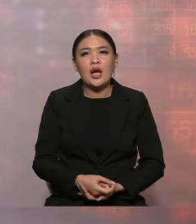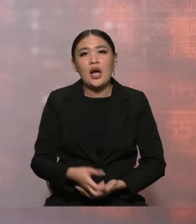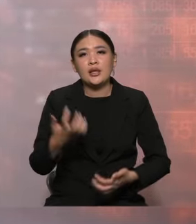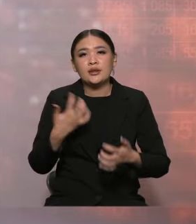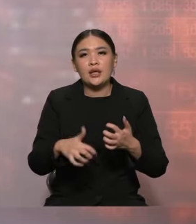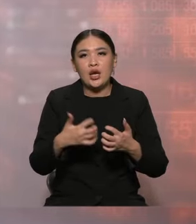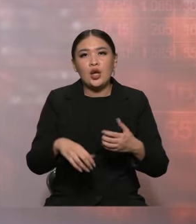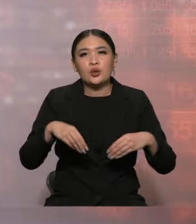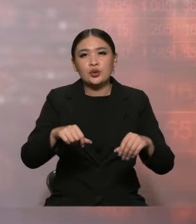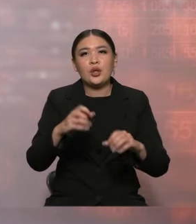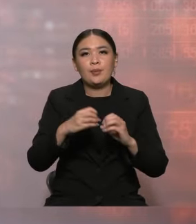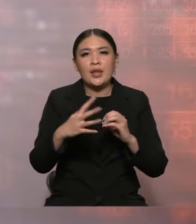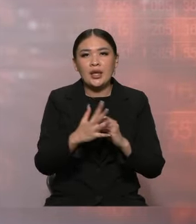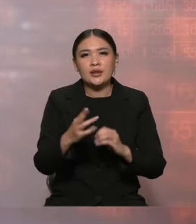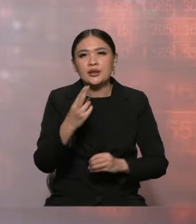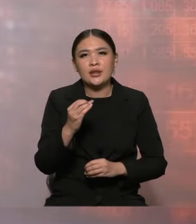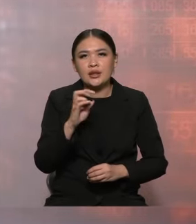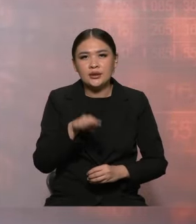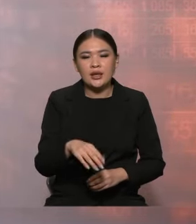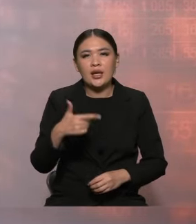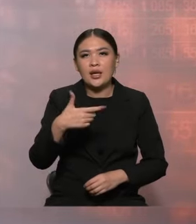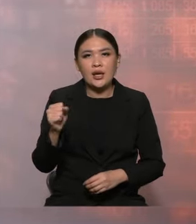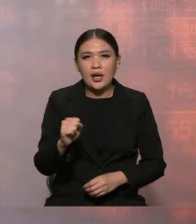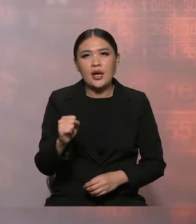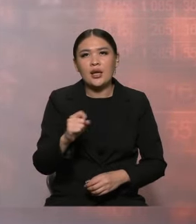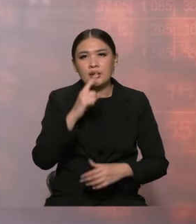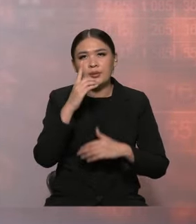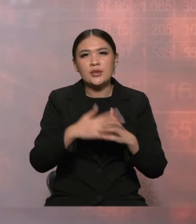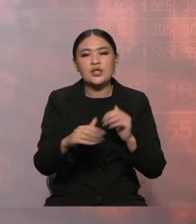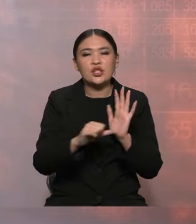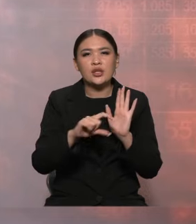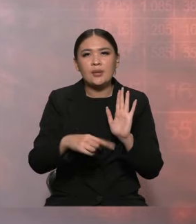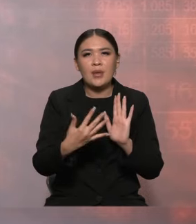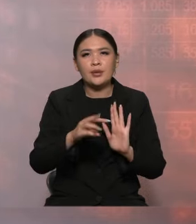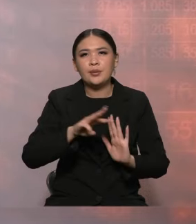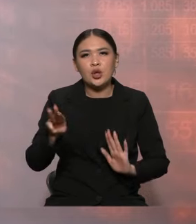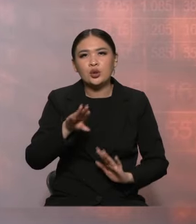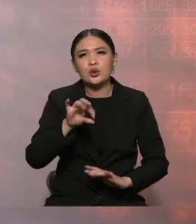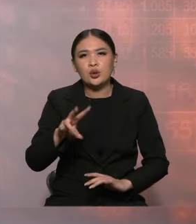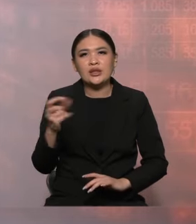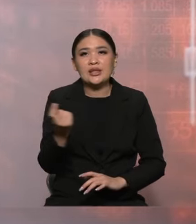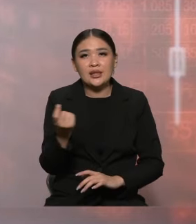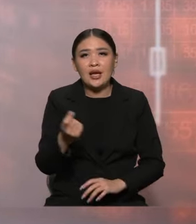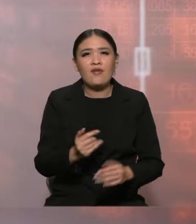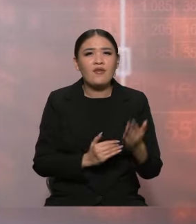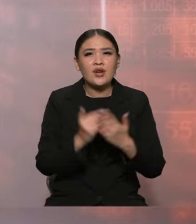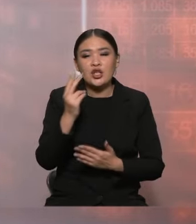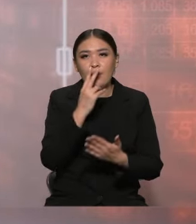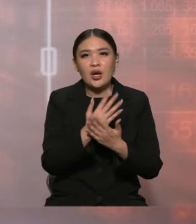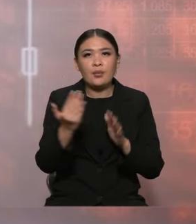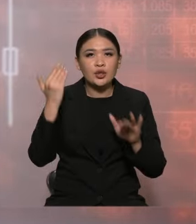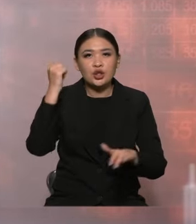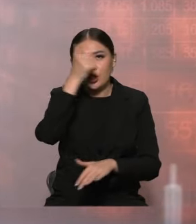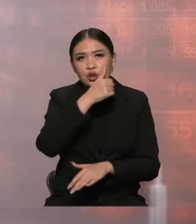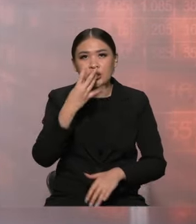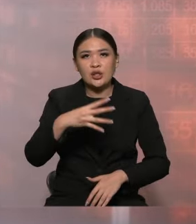средней урожайности 15 центнеров с гектара намолочено более 6,5 миллионов тонн зерна, что выше показателей прошлого года